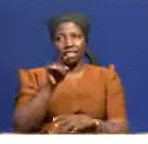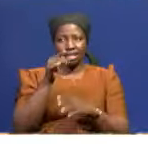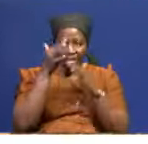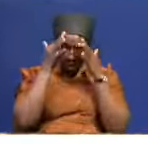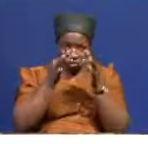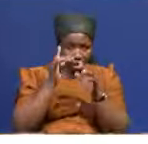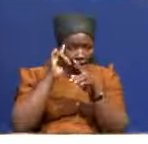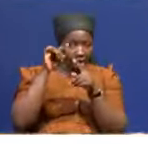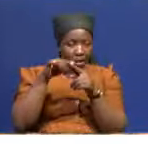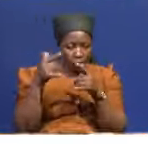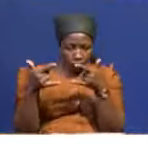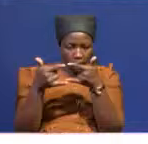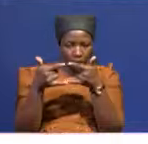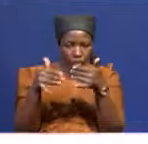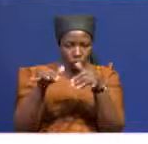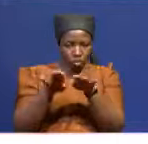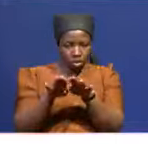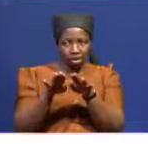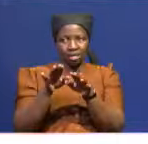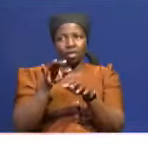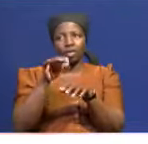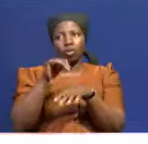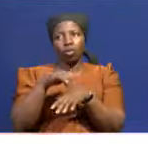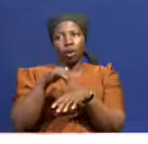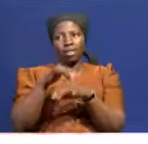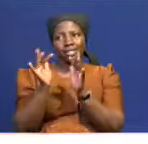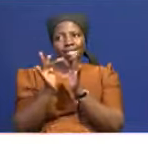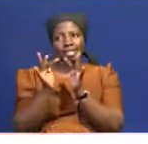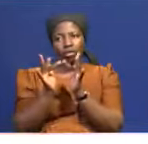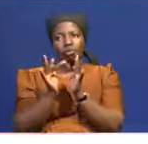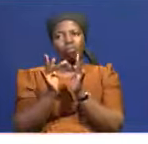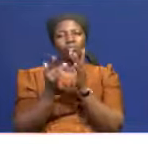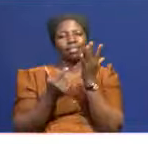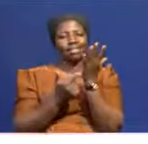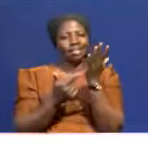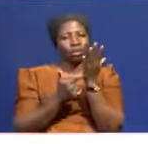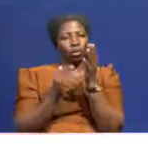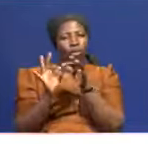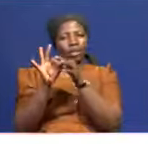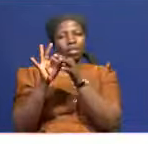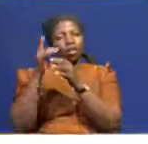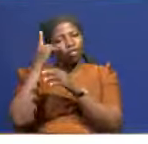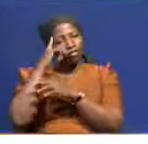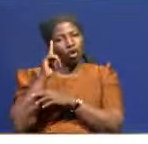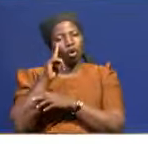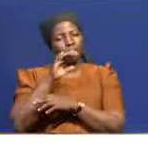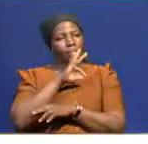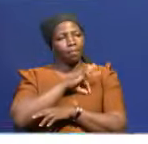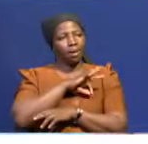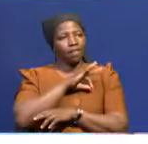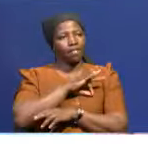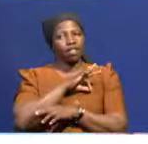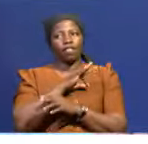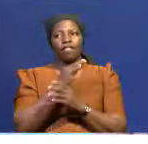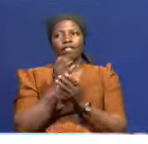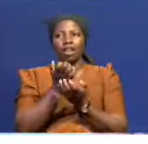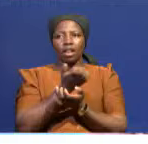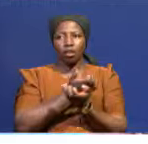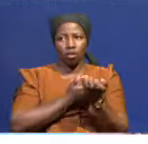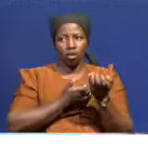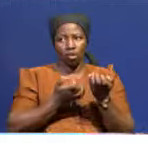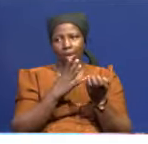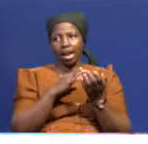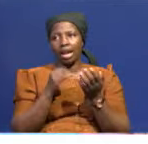inakusudiwa kusiba mianya iliyopo unganishaji kwenye mtandao wa dijitali kwa manufaa ya maendeleo ya kijamii na kiuchumi. Ile habari